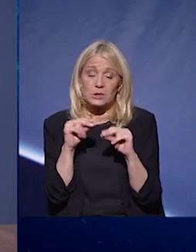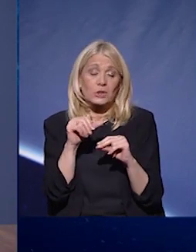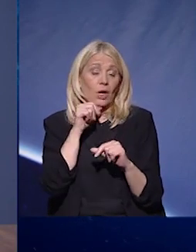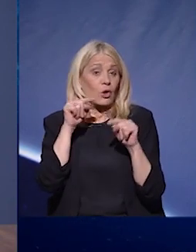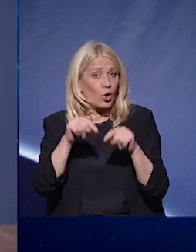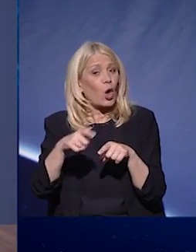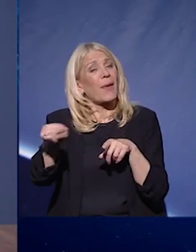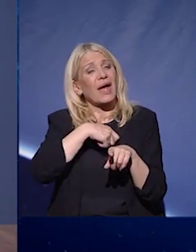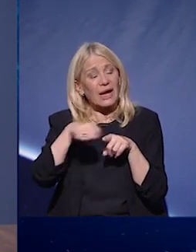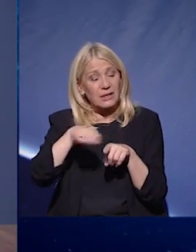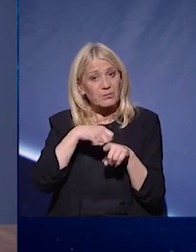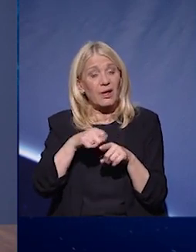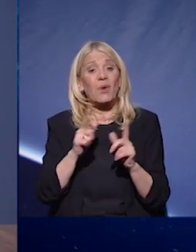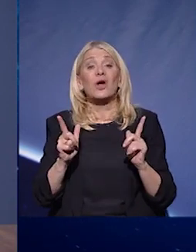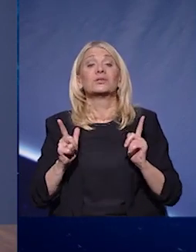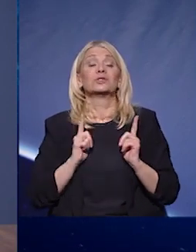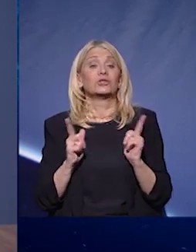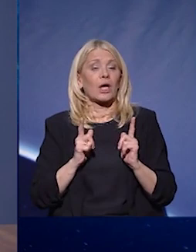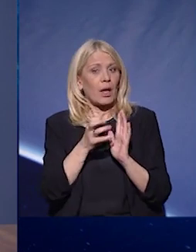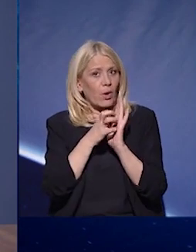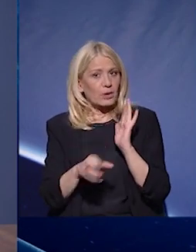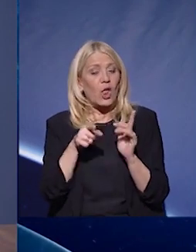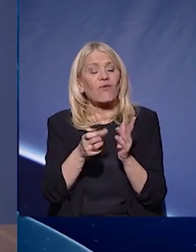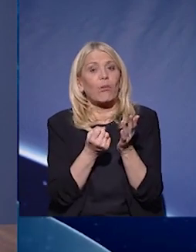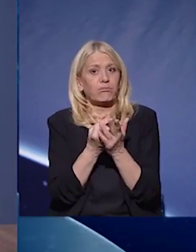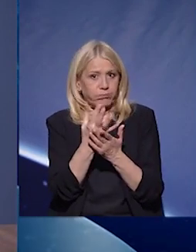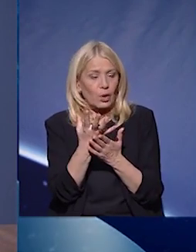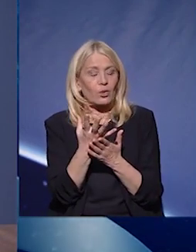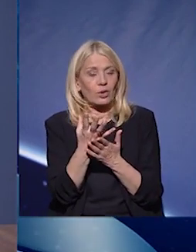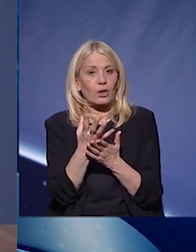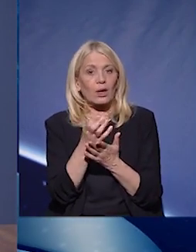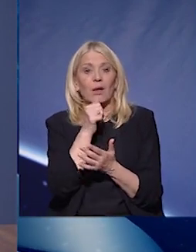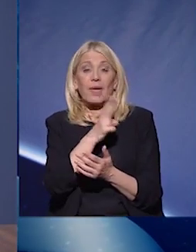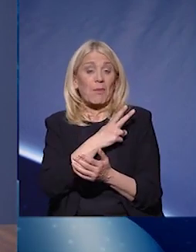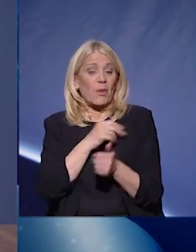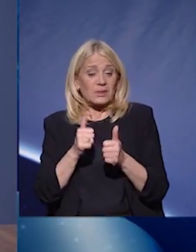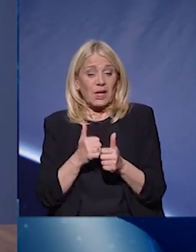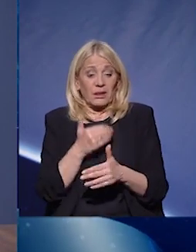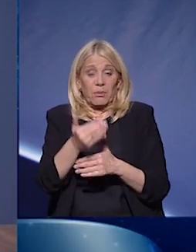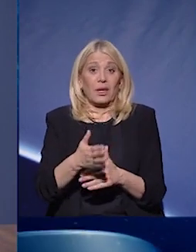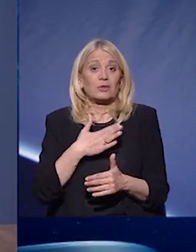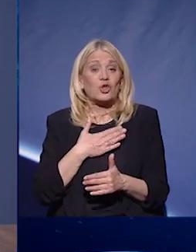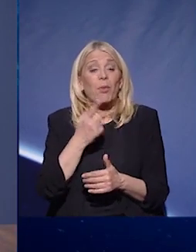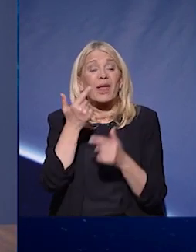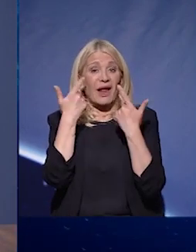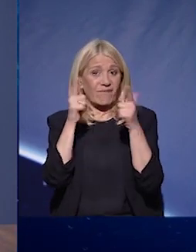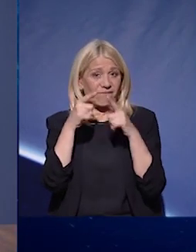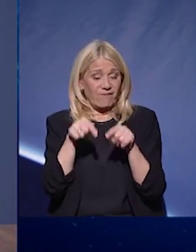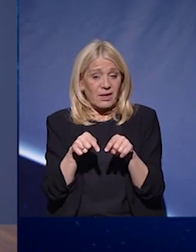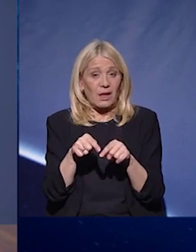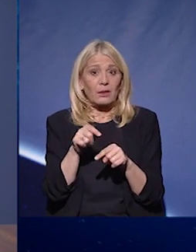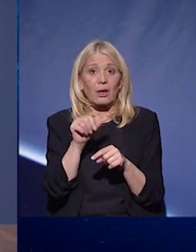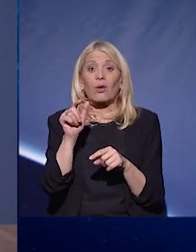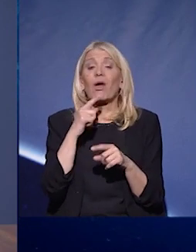tome raspravljamo. Čekamo i dalje ove brojke. Imamo sada pred sobom jedan vikend koji